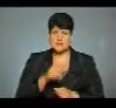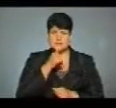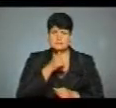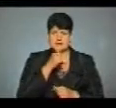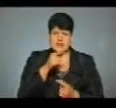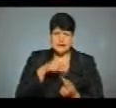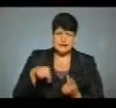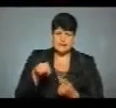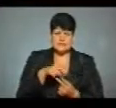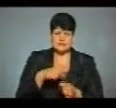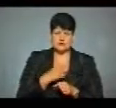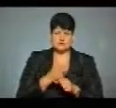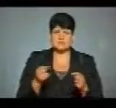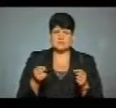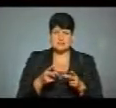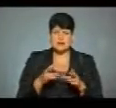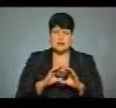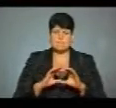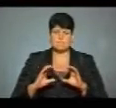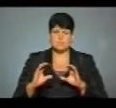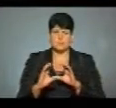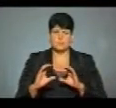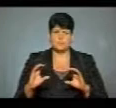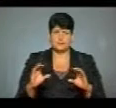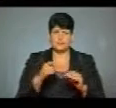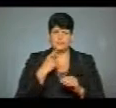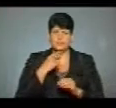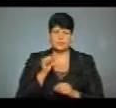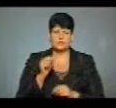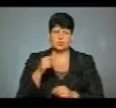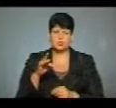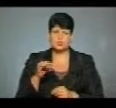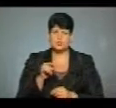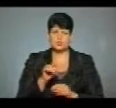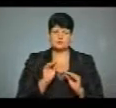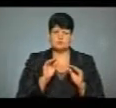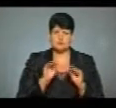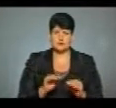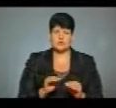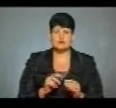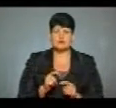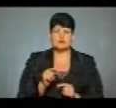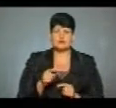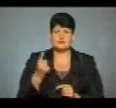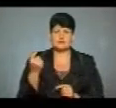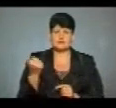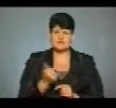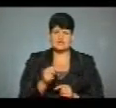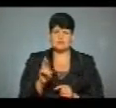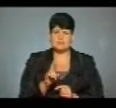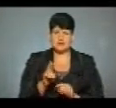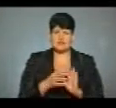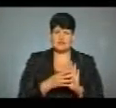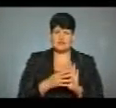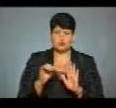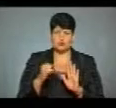Експериментальне кільце облаштують зі спеціальних блоків, каже Андрій Дроздовський. За його словами, встановлять його на тиждень, у п'ятницю,